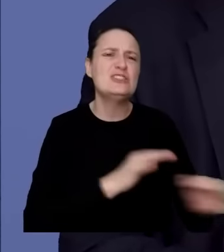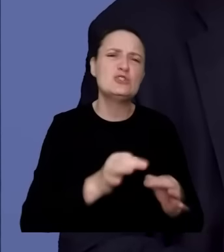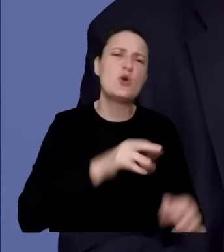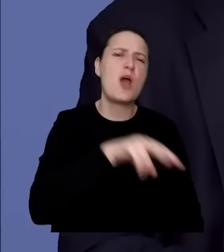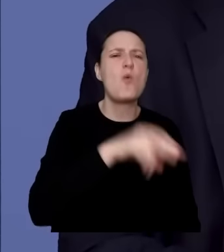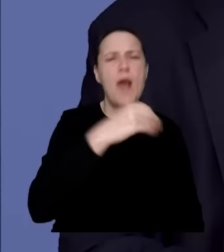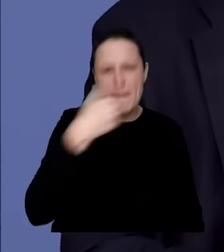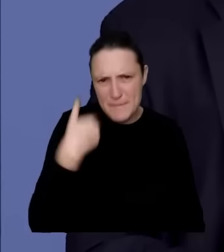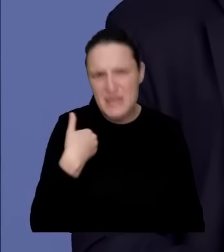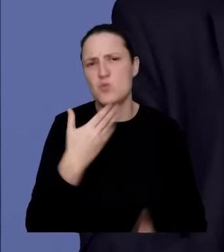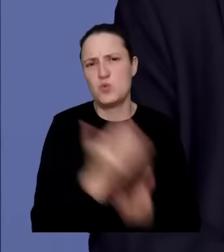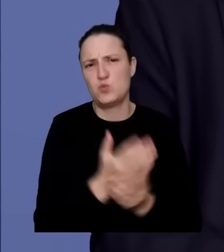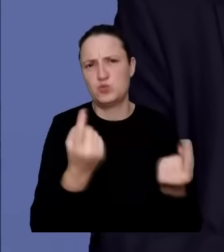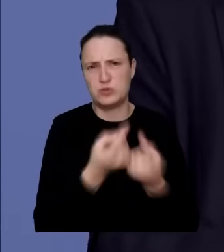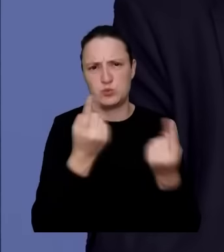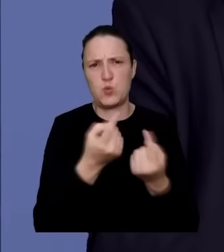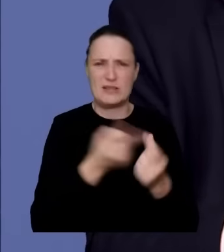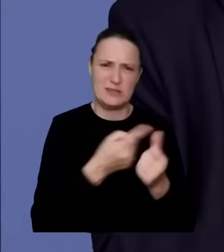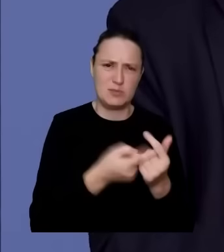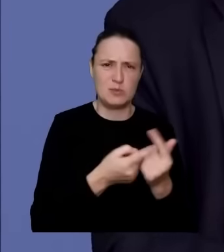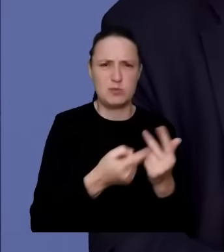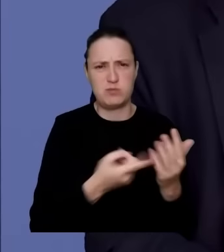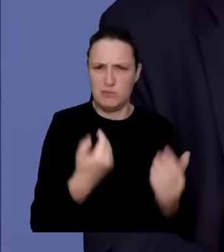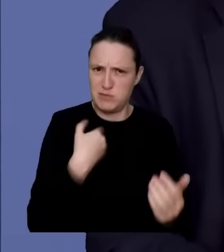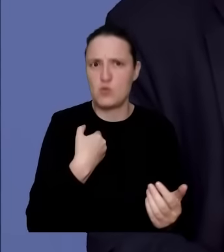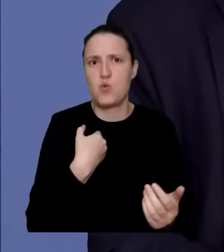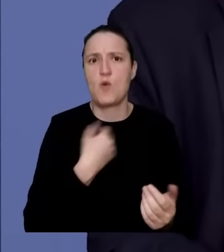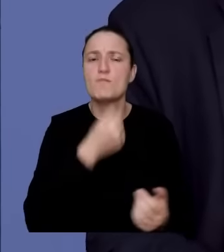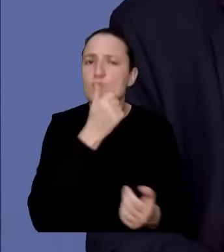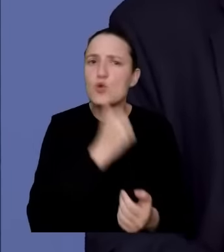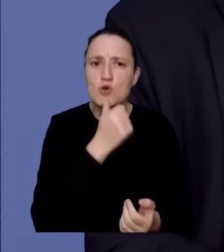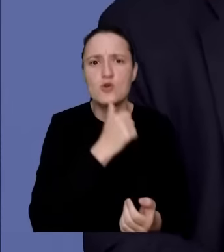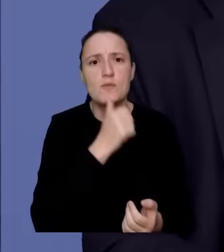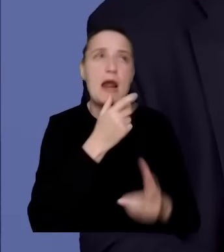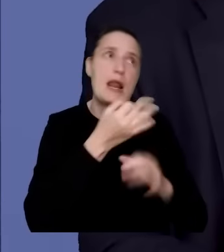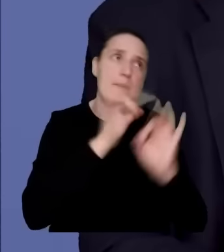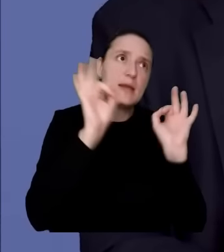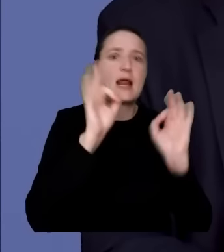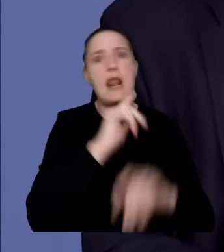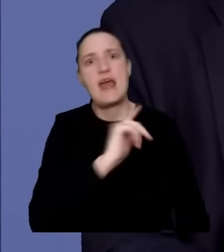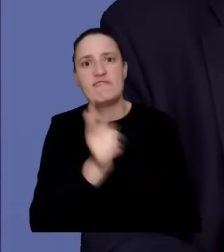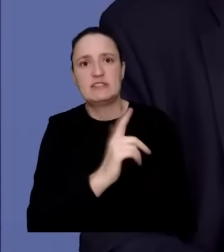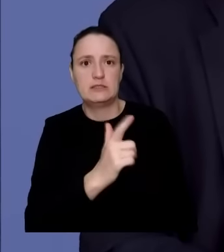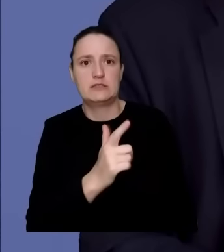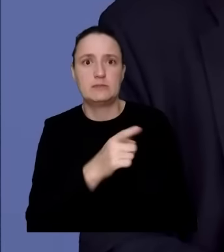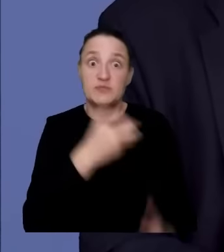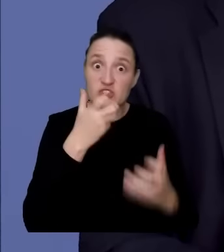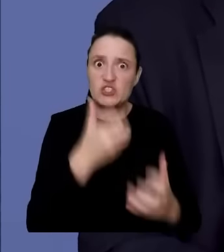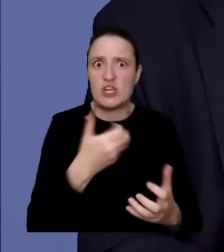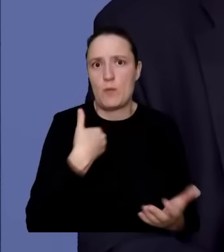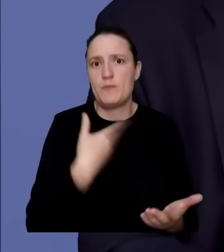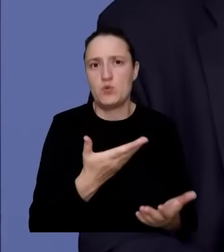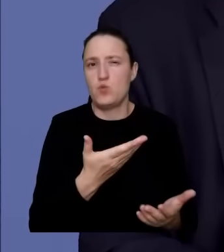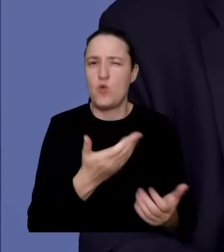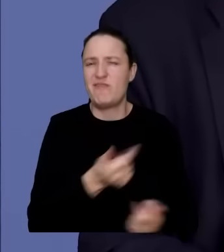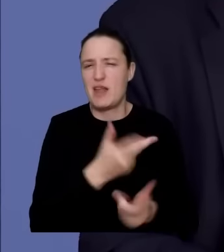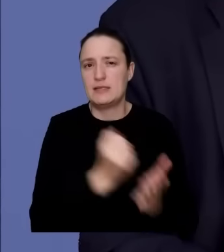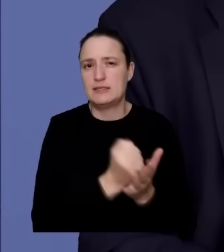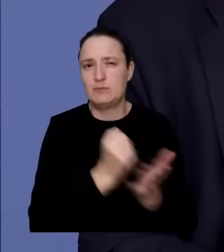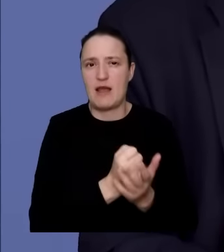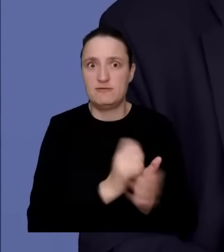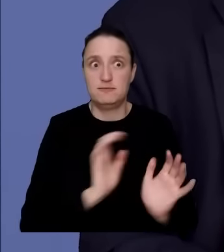sytuacji gdzie rzeczywiście ta opcja liberalno lewacka chciała przep wiele takich spraw weźmy pod